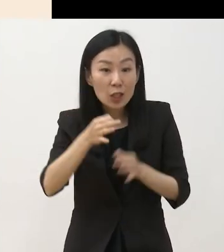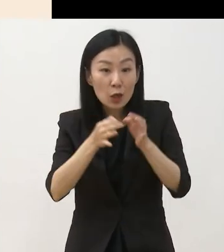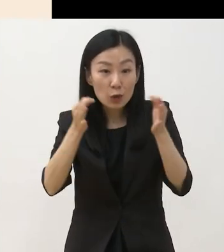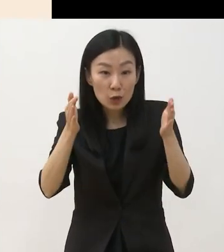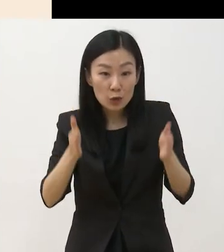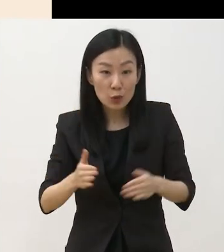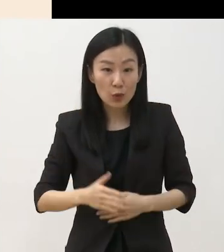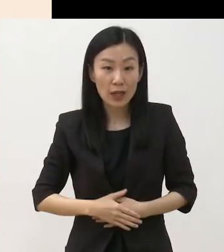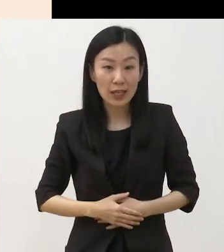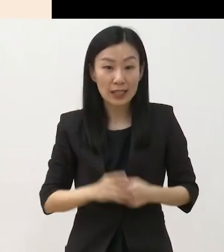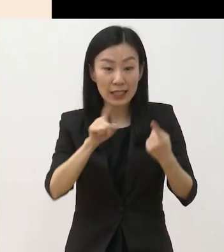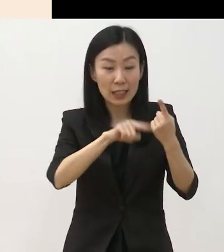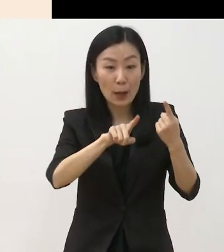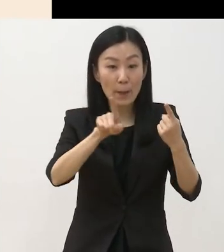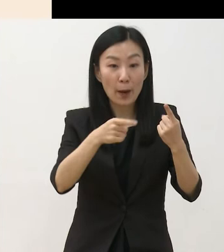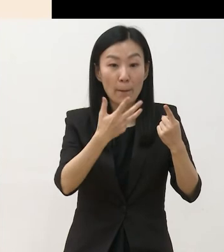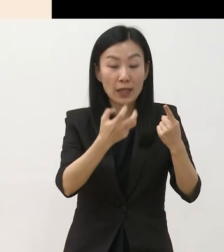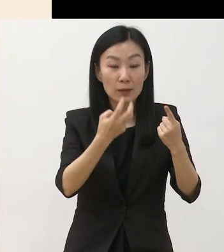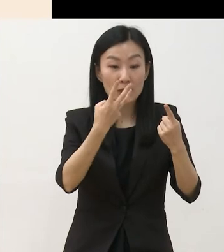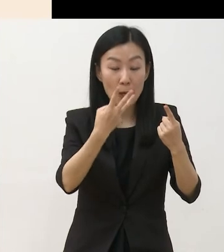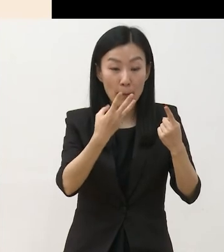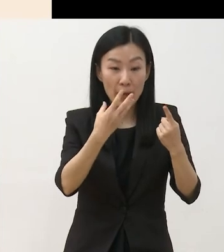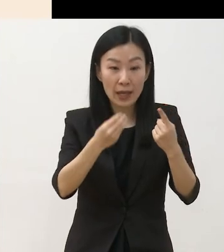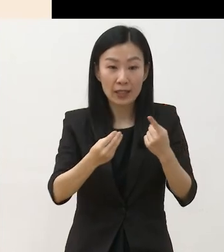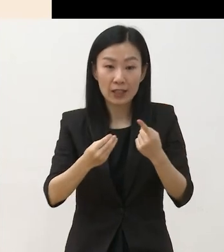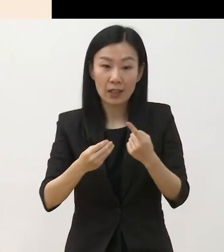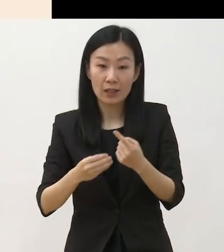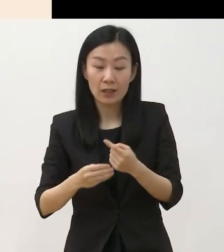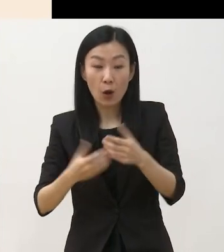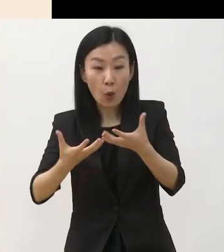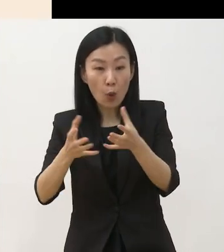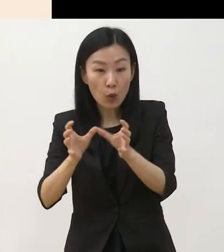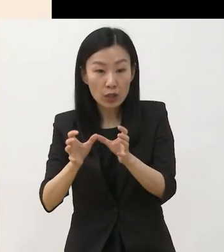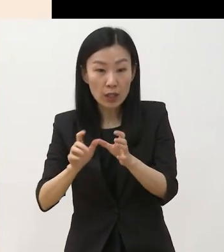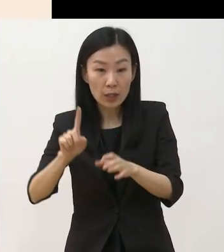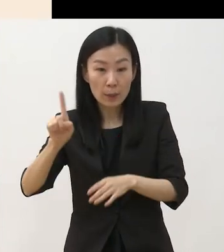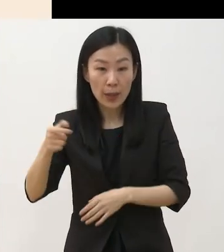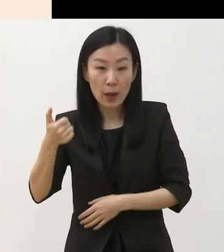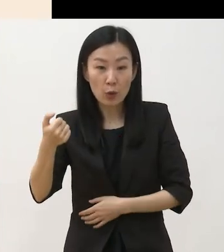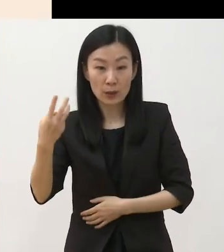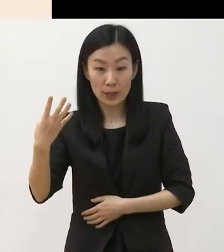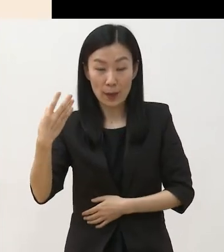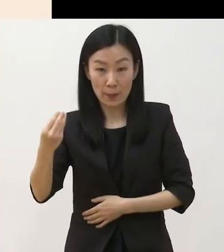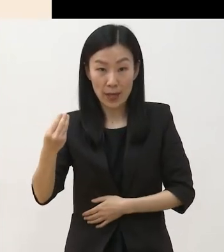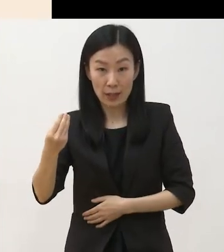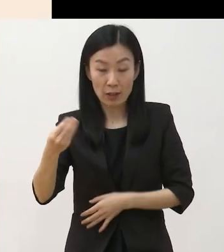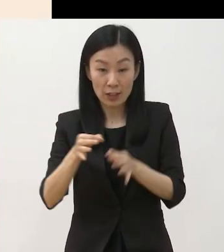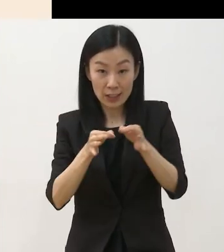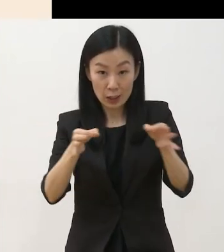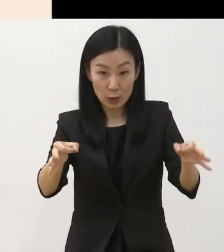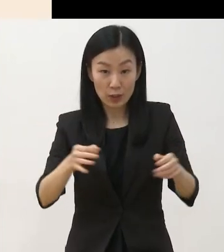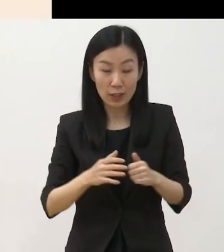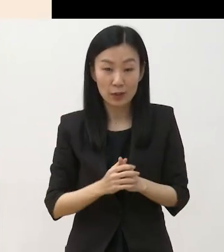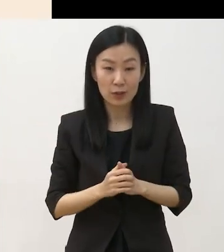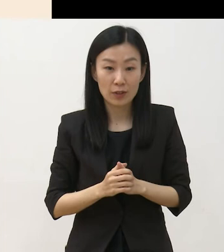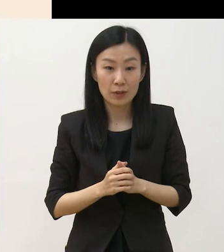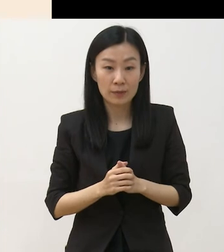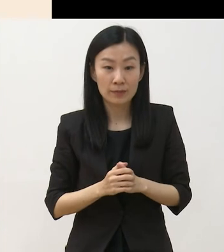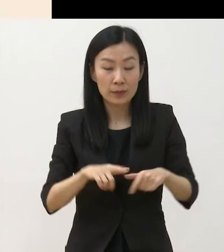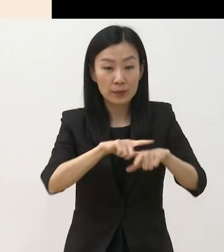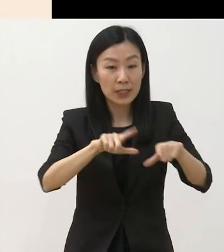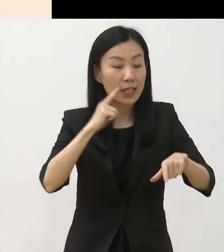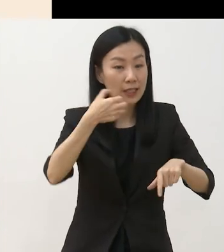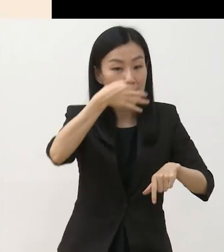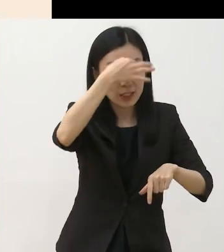1인당 183만 원, 국공립단체 153만 원 이렇게 지원을 할 예정이고요.